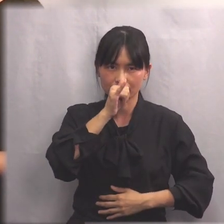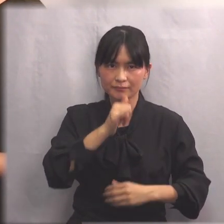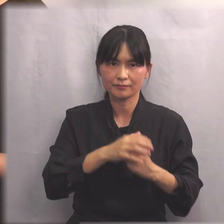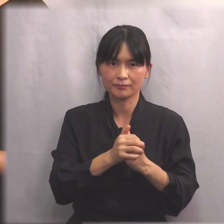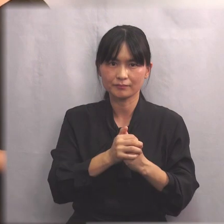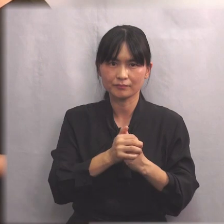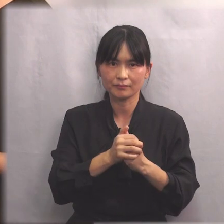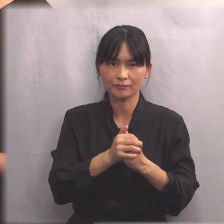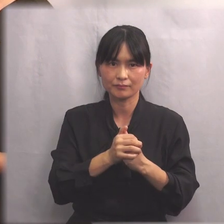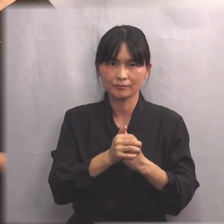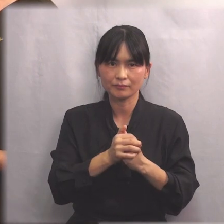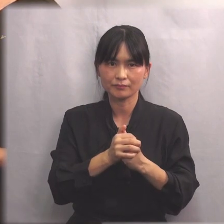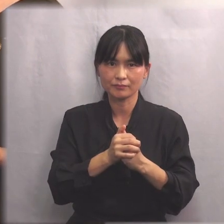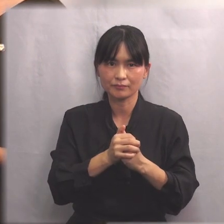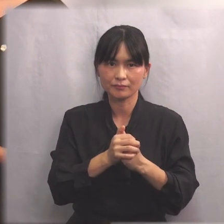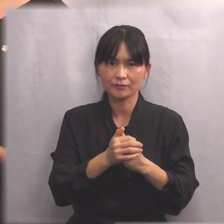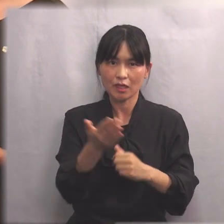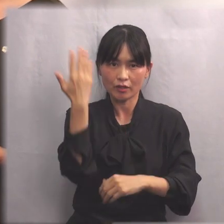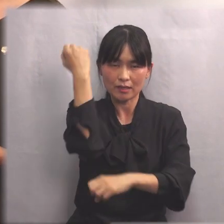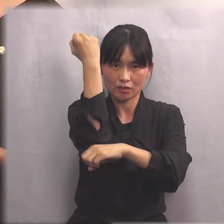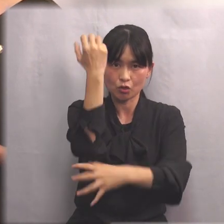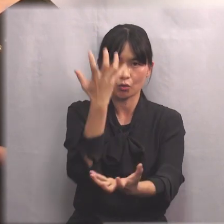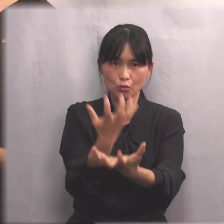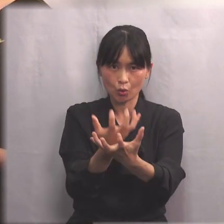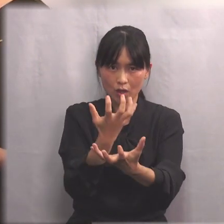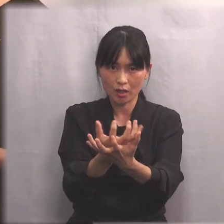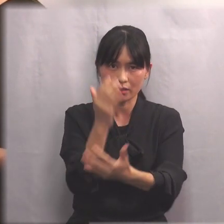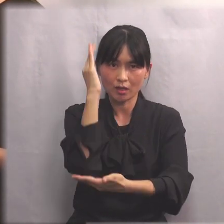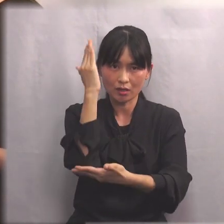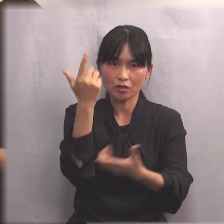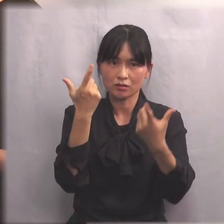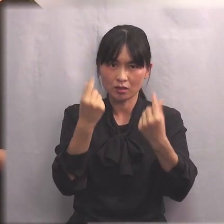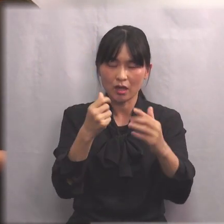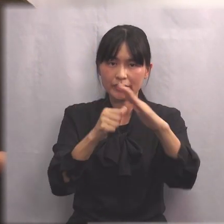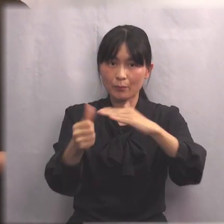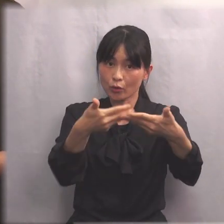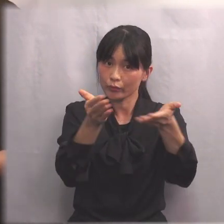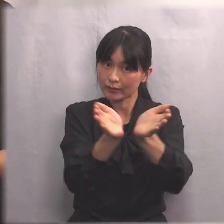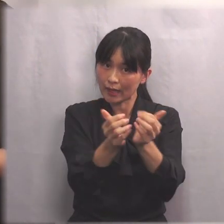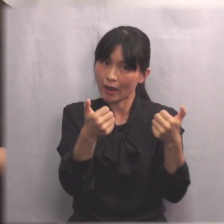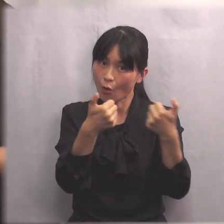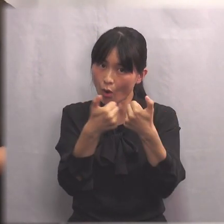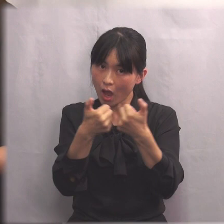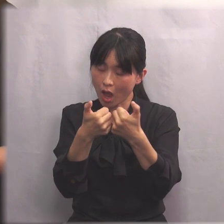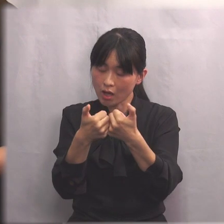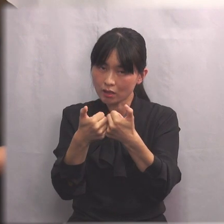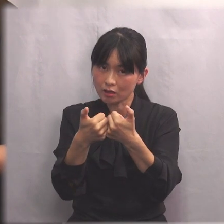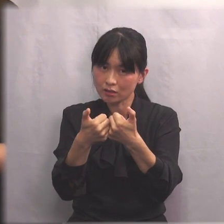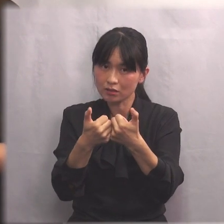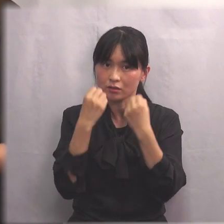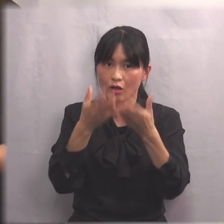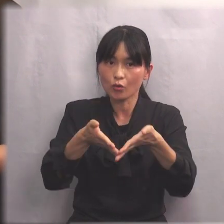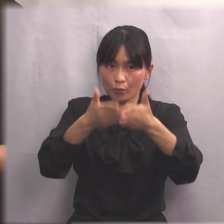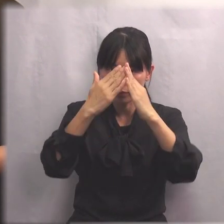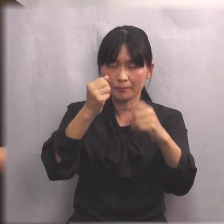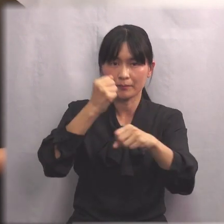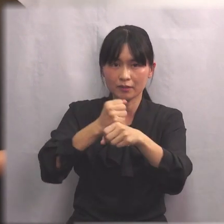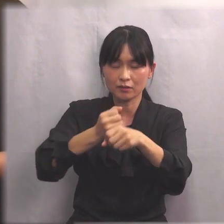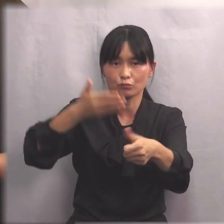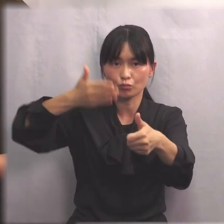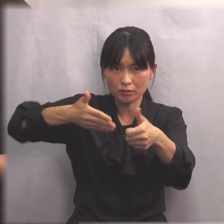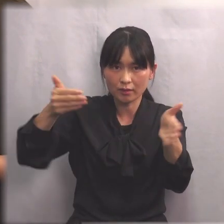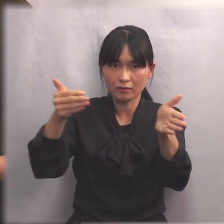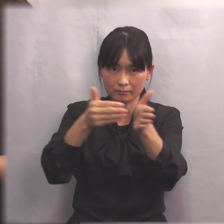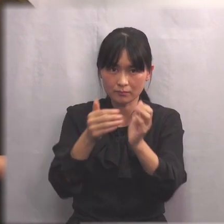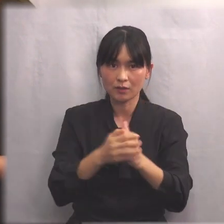자연스러운 것이라고 생각합니다. 그래서 지난 기존 초안에서 말씀드렸었던 것처럼 대표단 회의를 신설할 것을 최종적으로